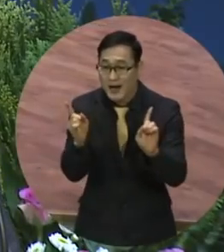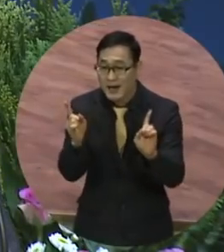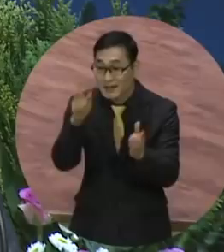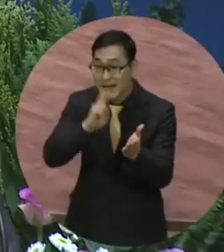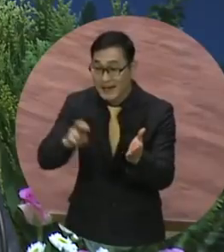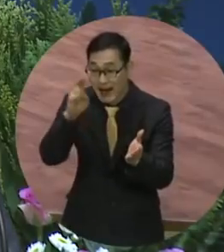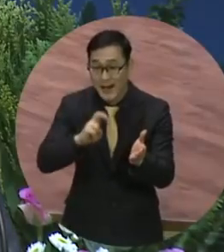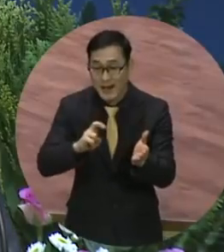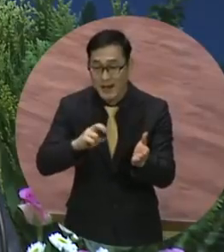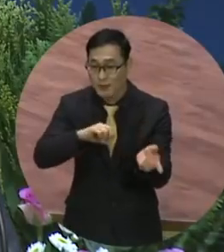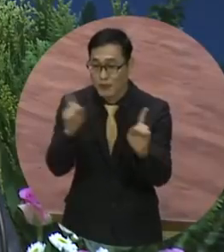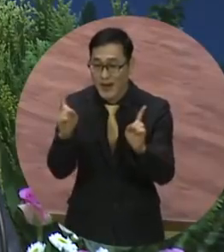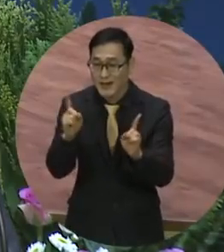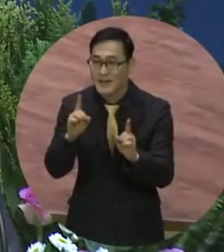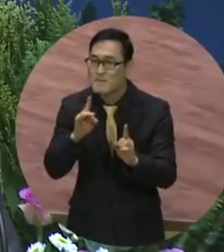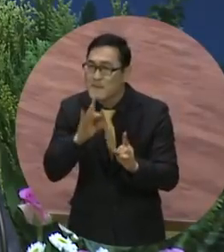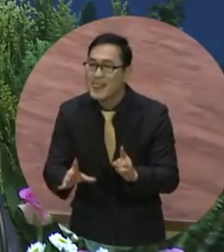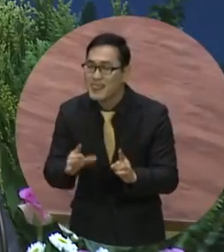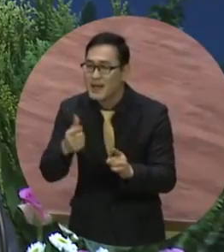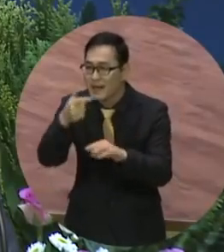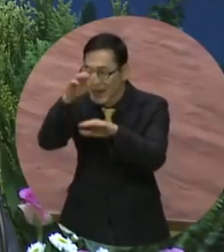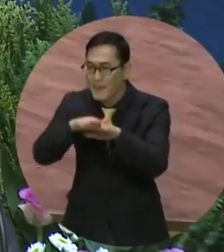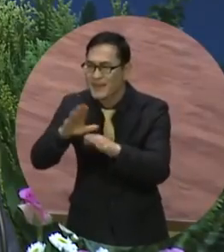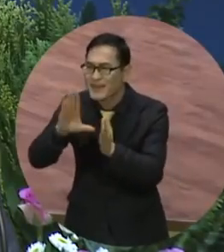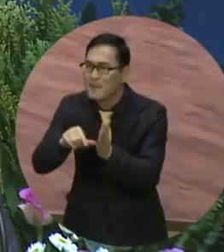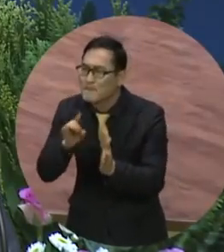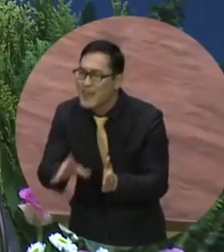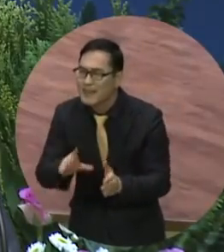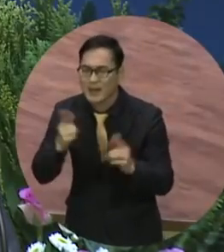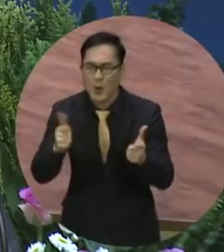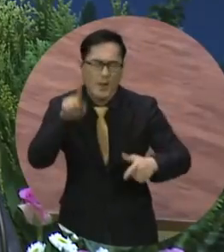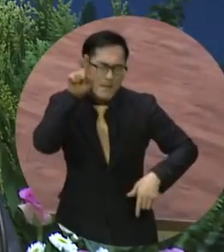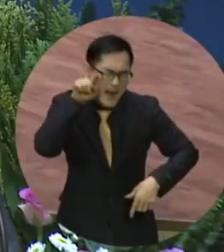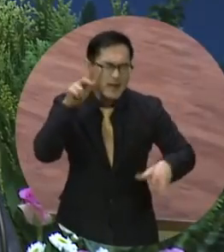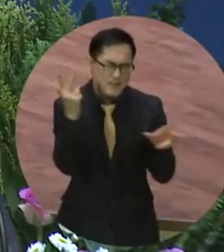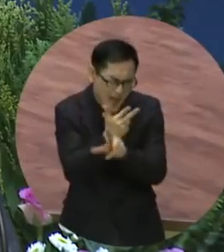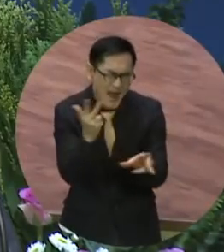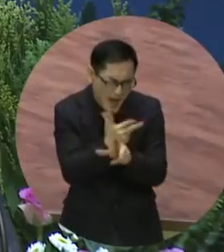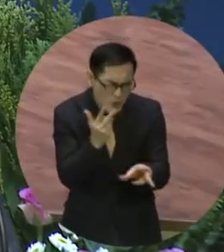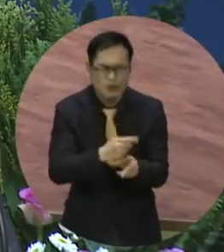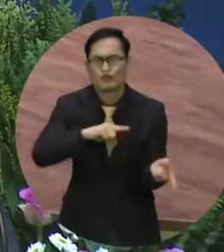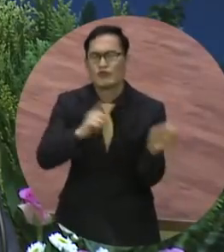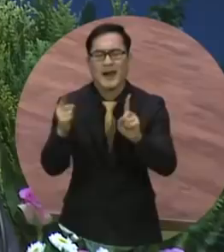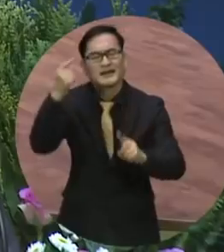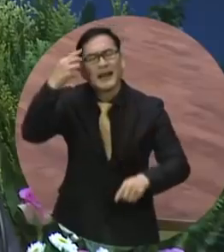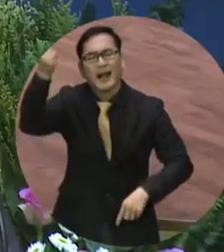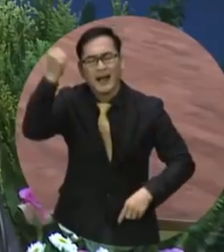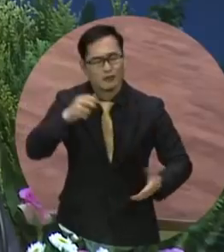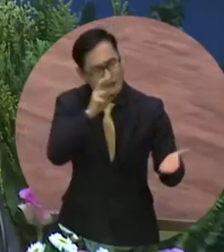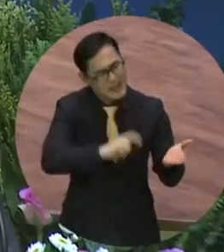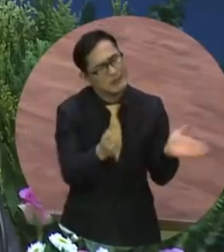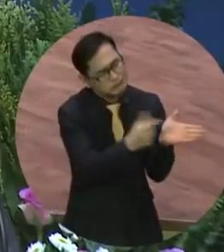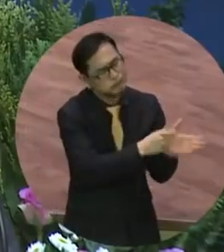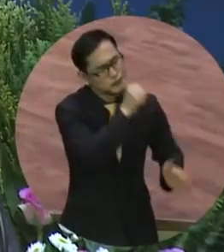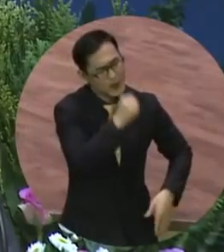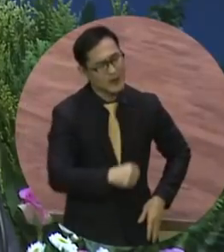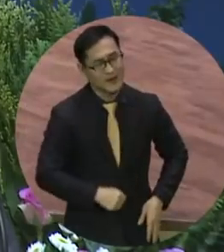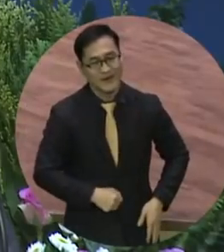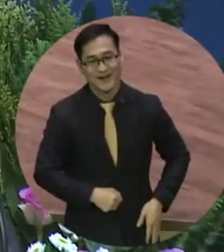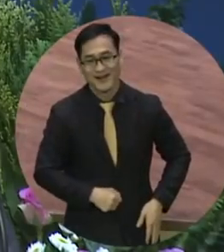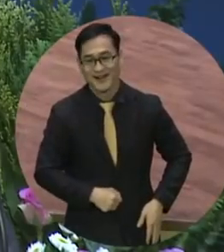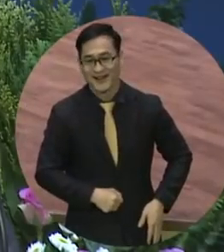아닙니다. 매일이 부활절 돼야 됩니다. 그렇게 불렸어요. 그래서 저도 오늘 찬송가를 바꿨습니다.